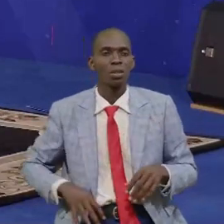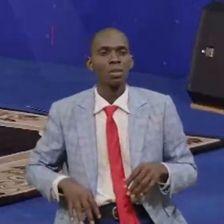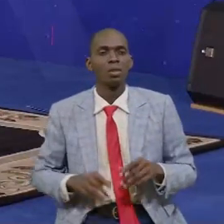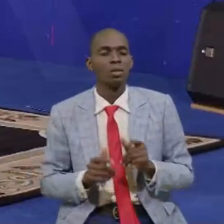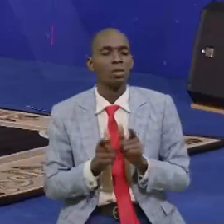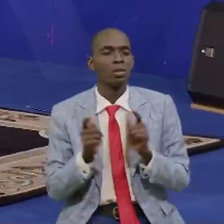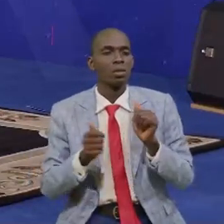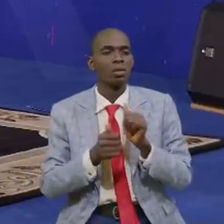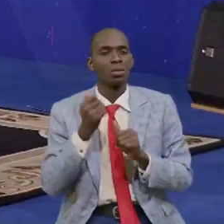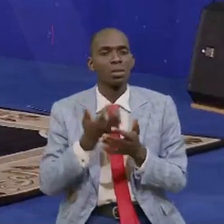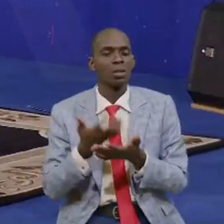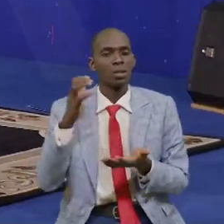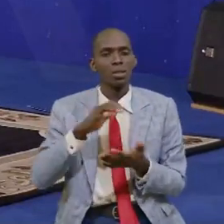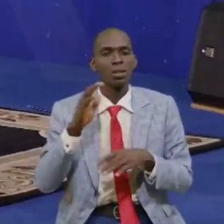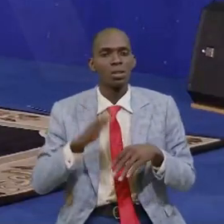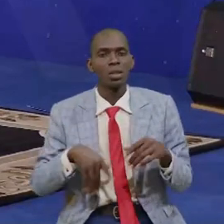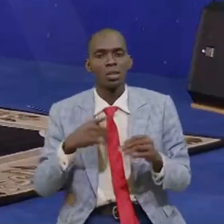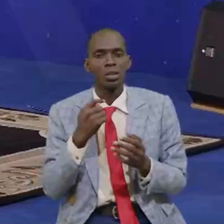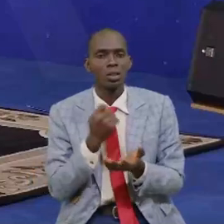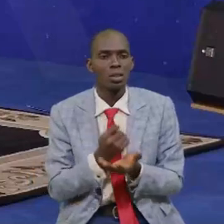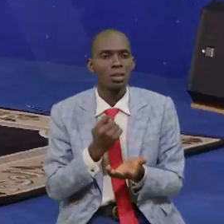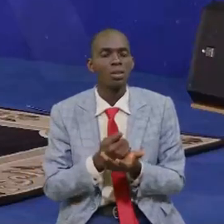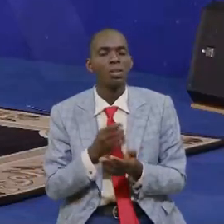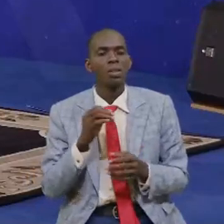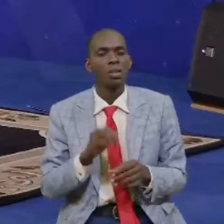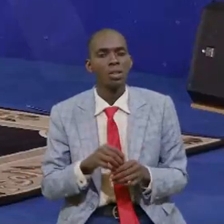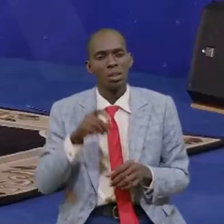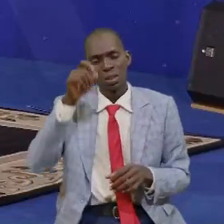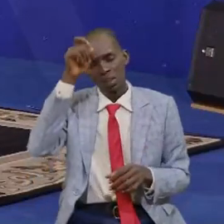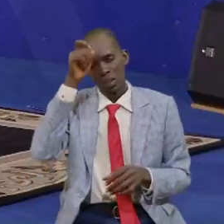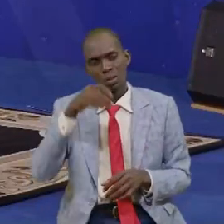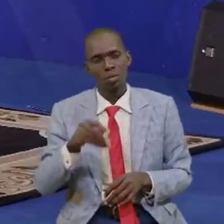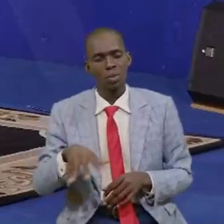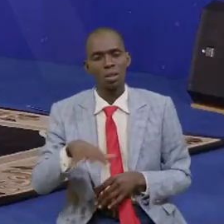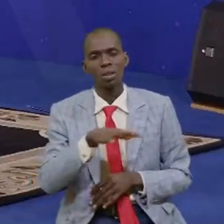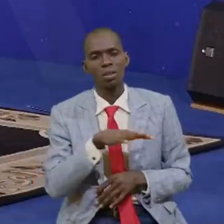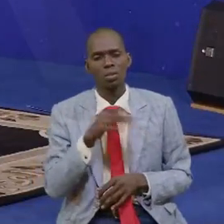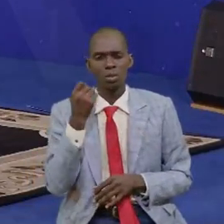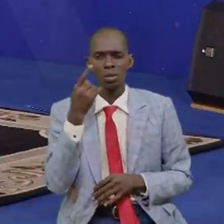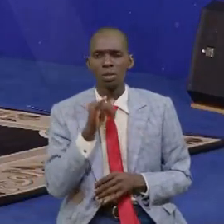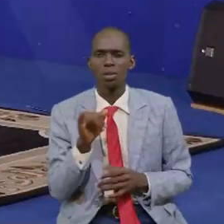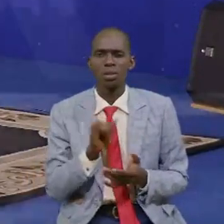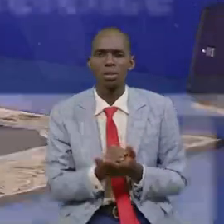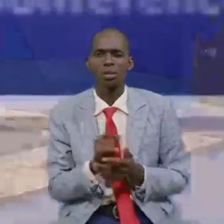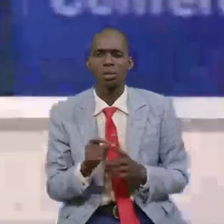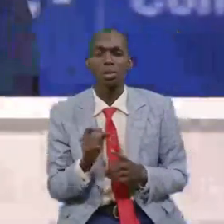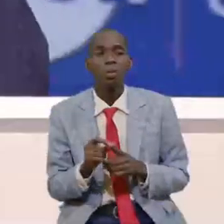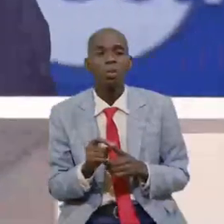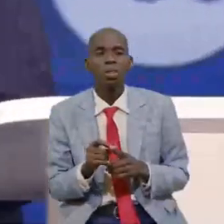plus grande que les trésors de l'Égypte. Vous comprenez ce que ça veut dire?